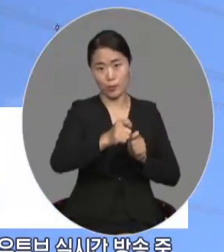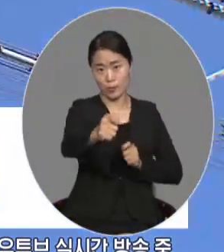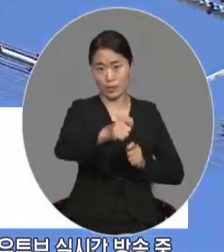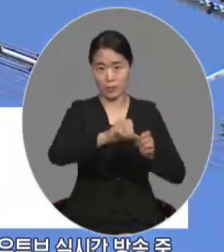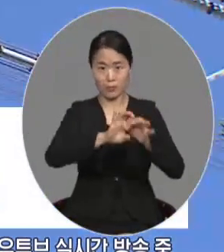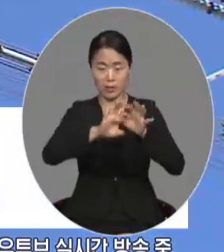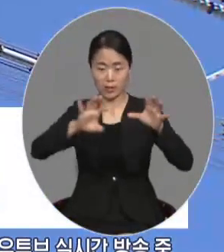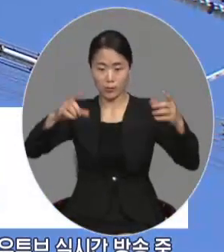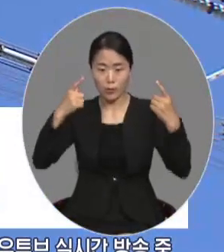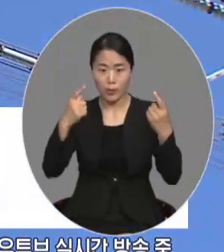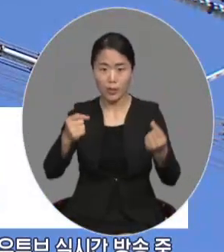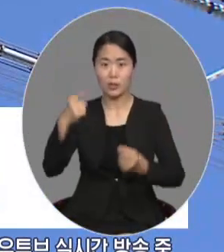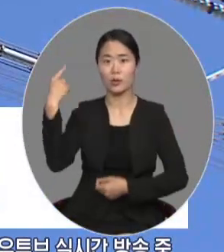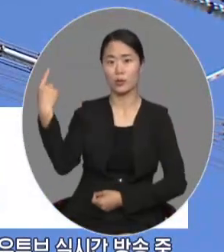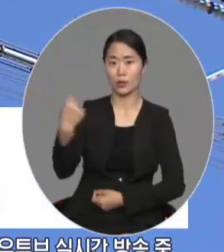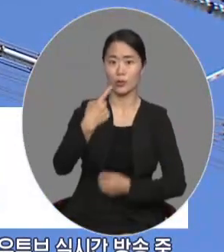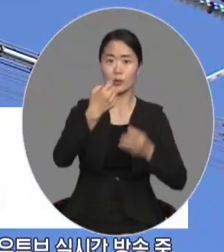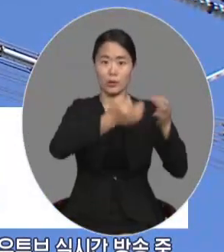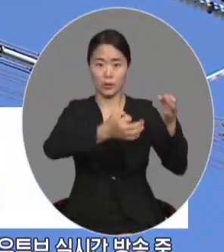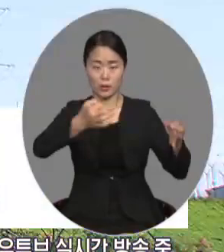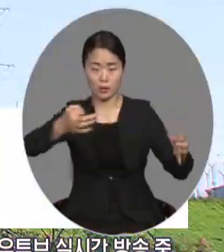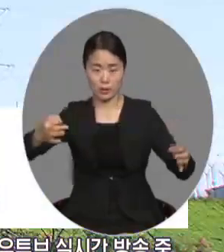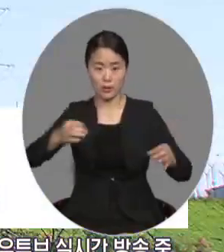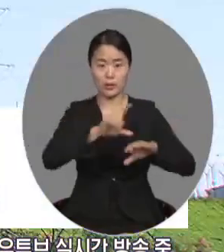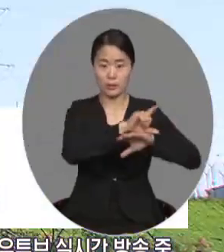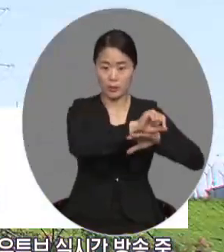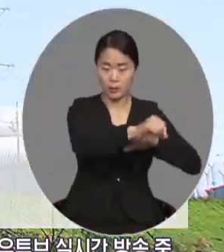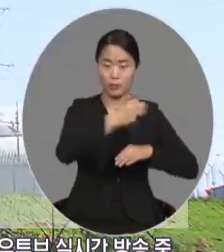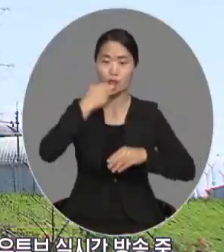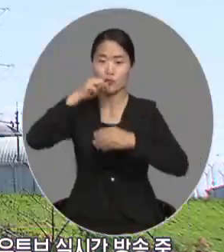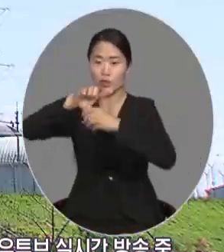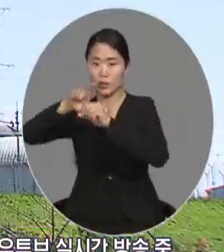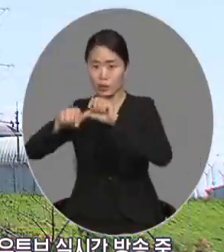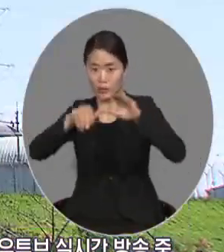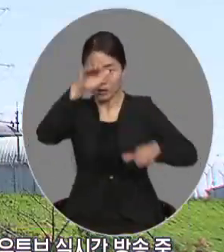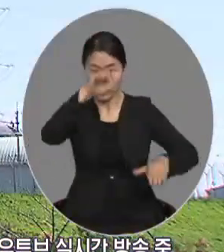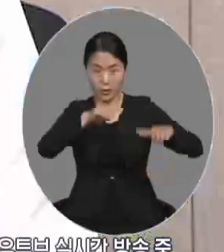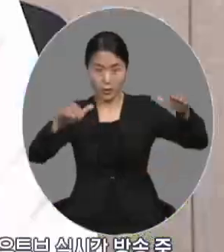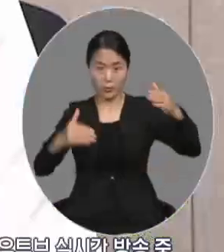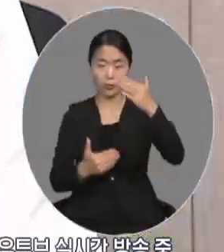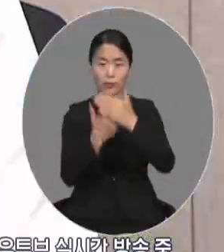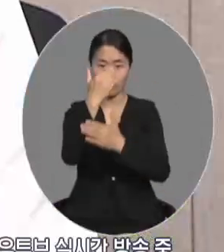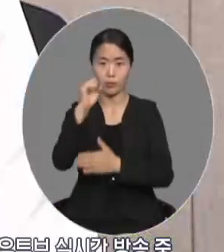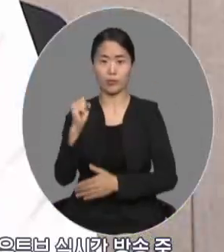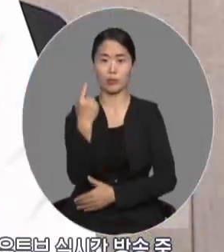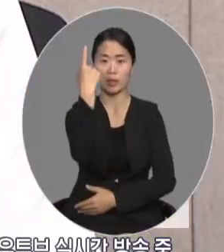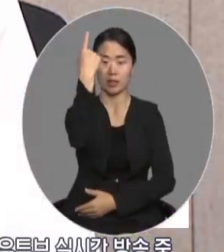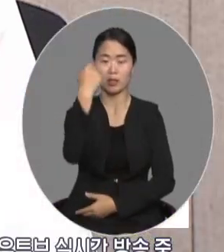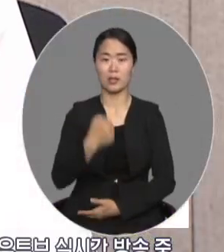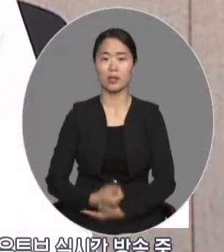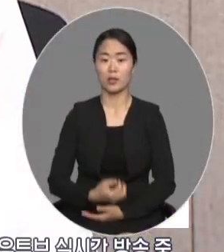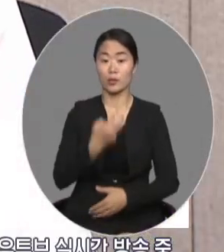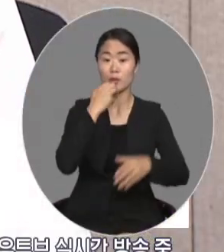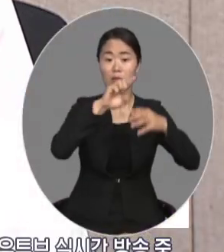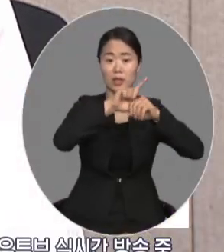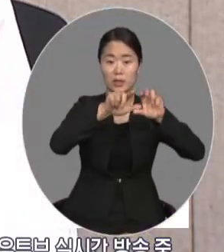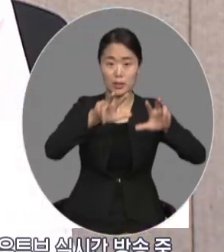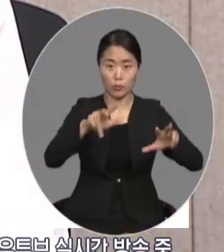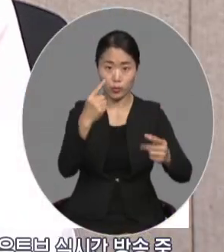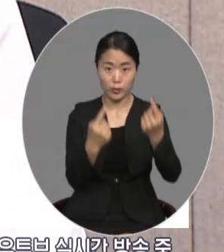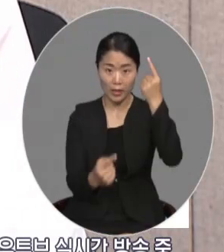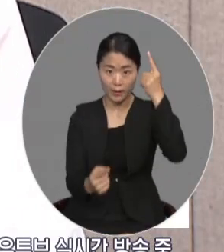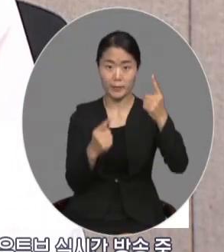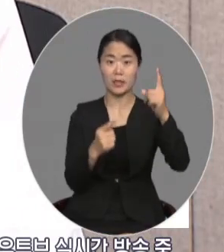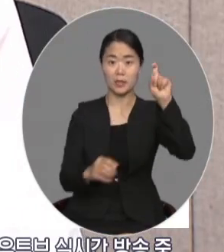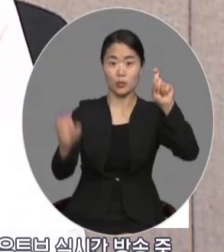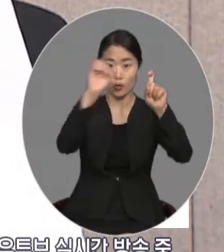동일한 요금제는 수도권과 지방의 불균형을 키우는 요소가 됐습니다. 수도권은 지금보다 10% 정도 더